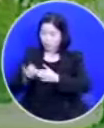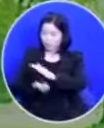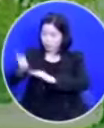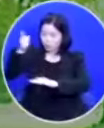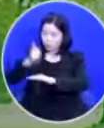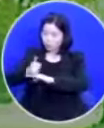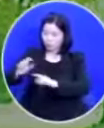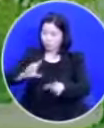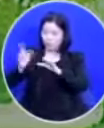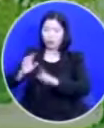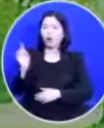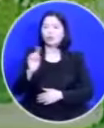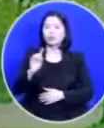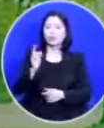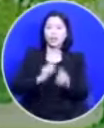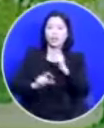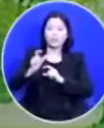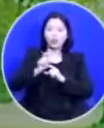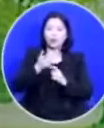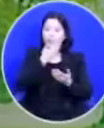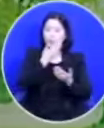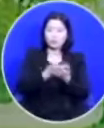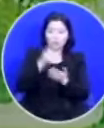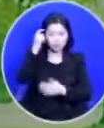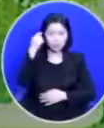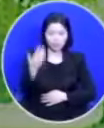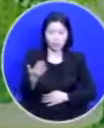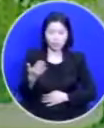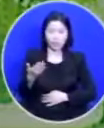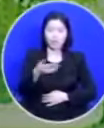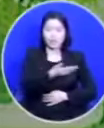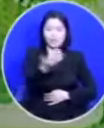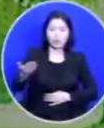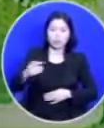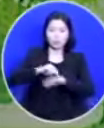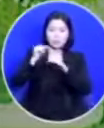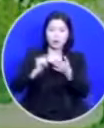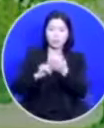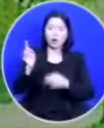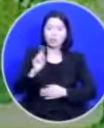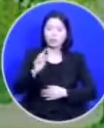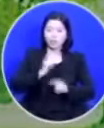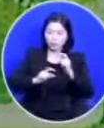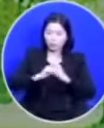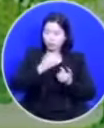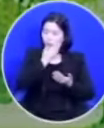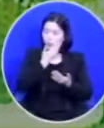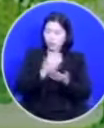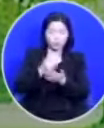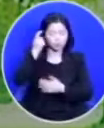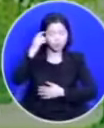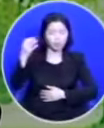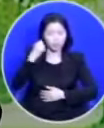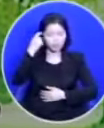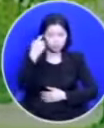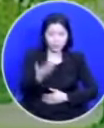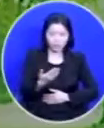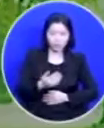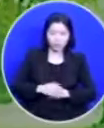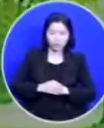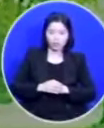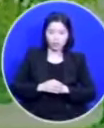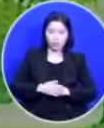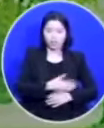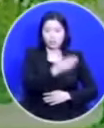솔직히 어떤게 도 중요 하십니까 여러분의 마음에 모아도 중요하게 생각이 드십니까 여러분의